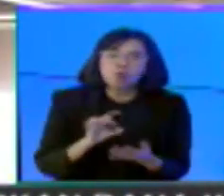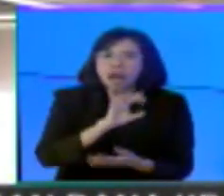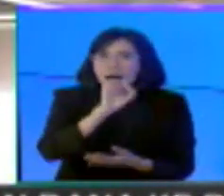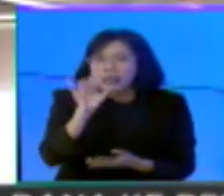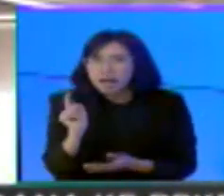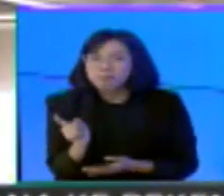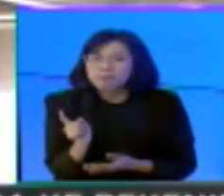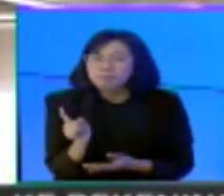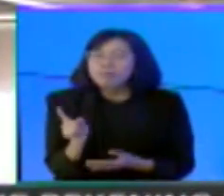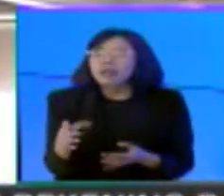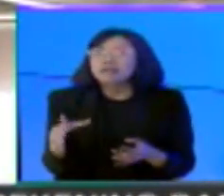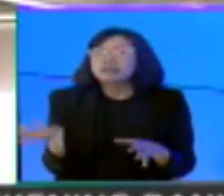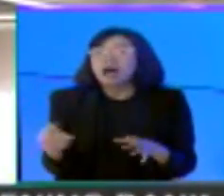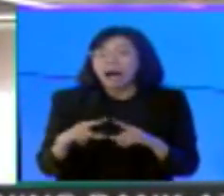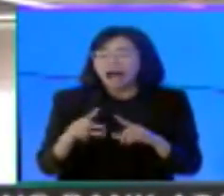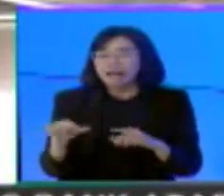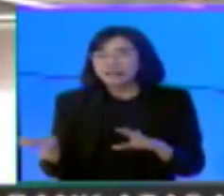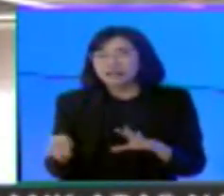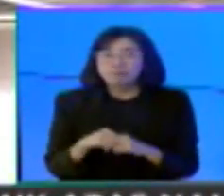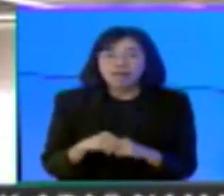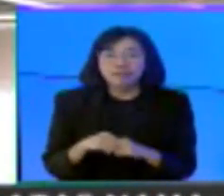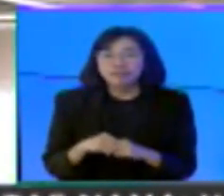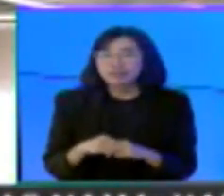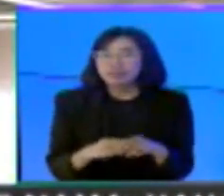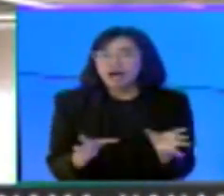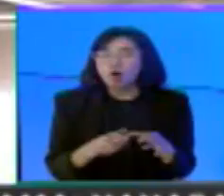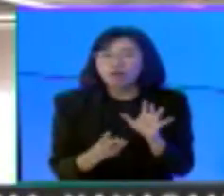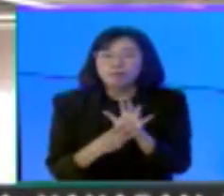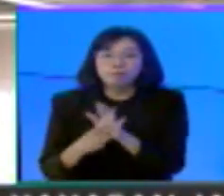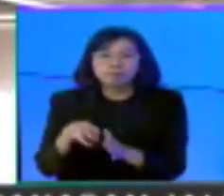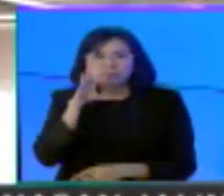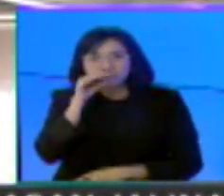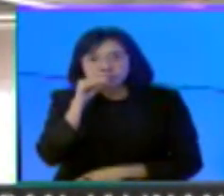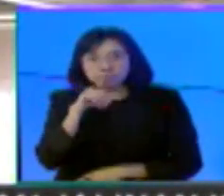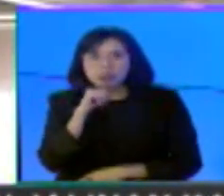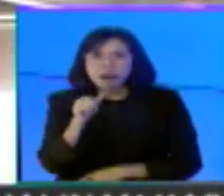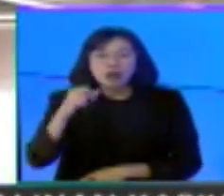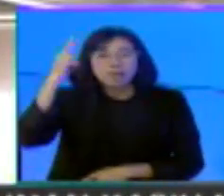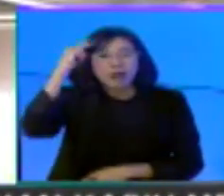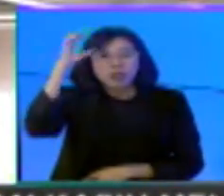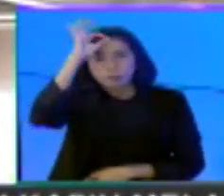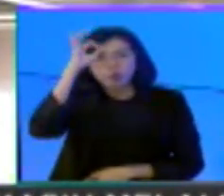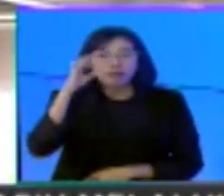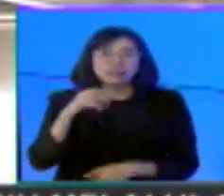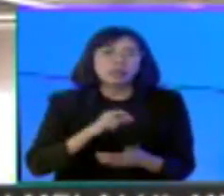lain merupakan member Mimiles. Dan berikut keterangan Kabid Humas Polda Jawa Timur, Kombes Pol Truno Yudo.